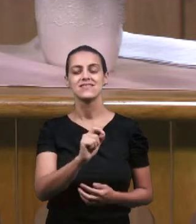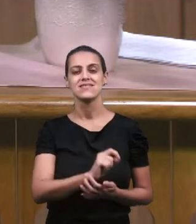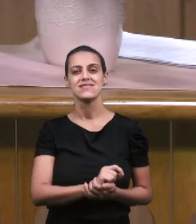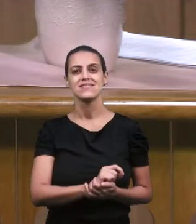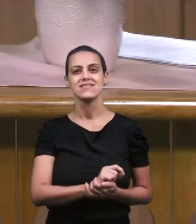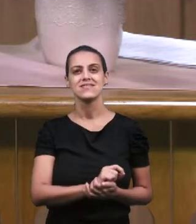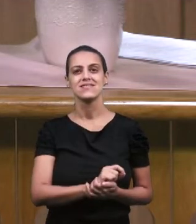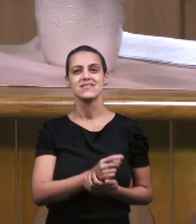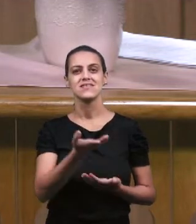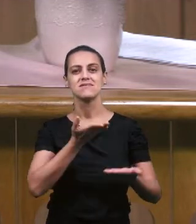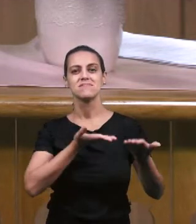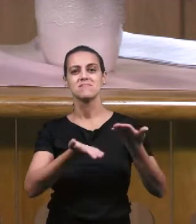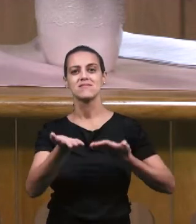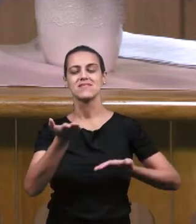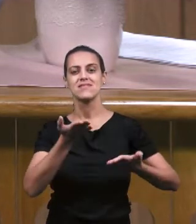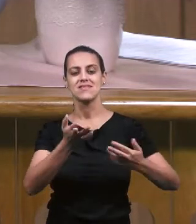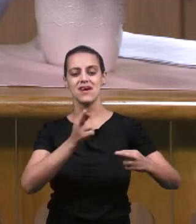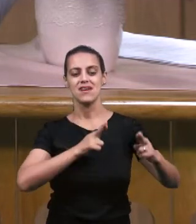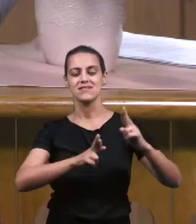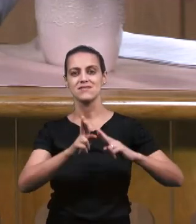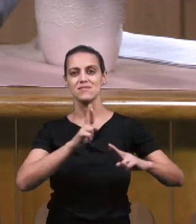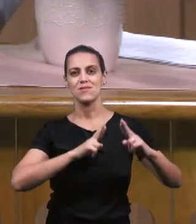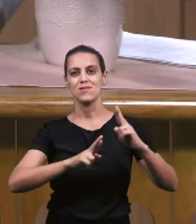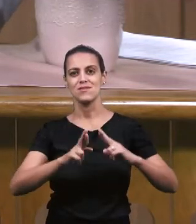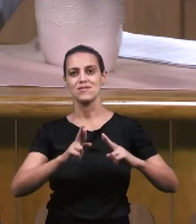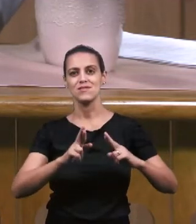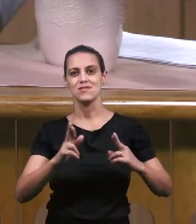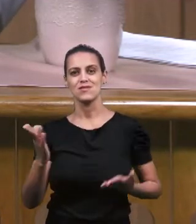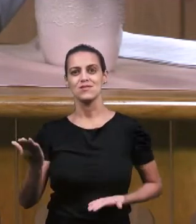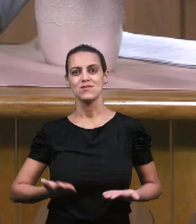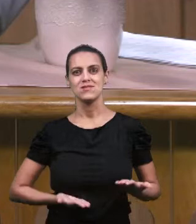mes frères, c'est la participation des frères